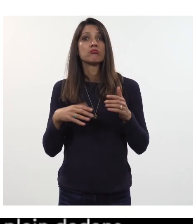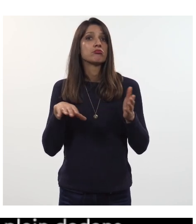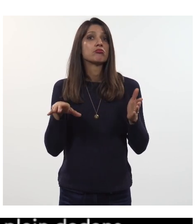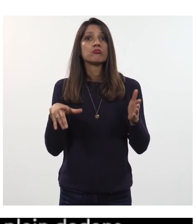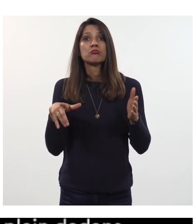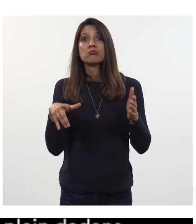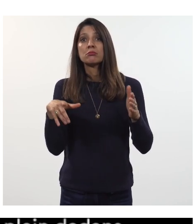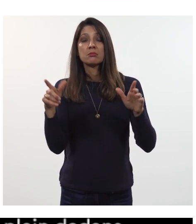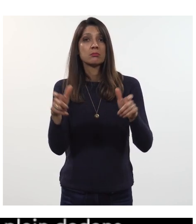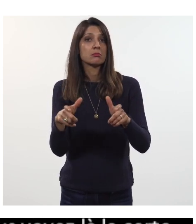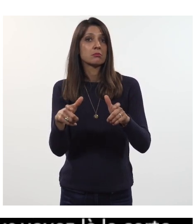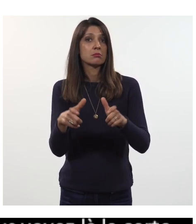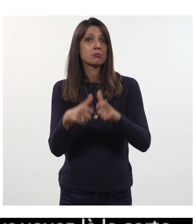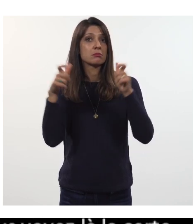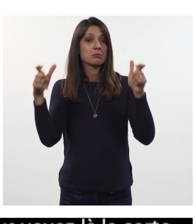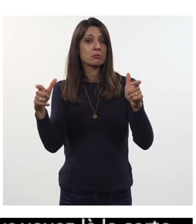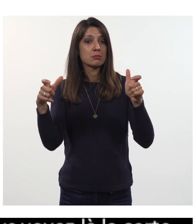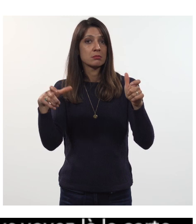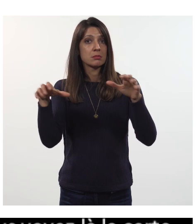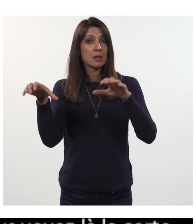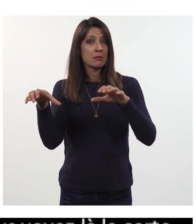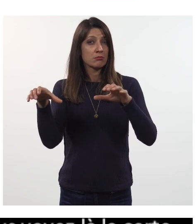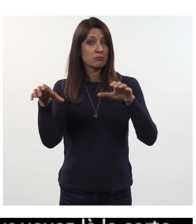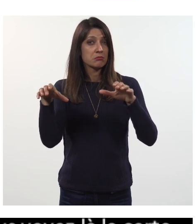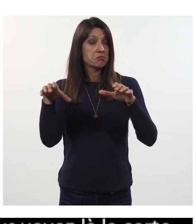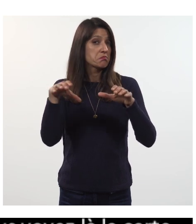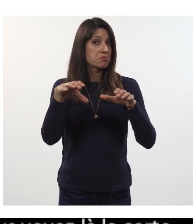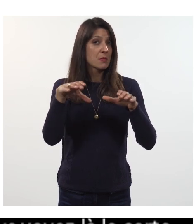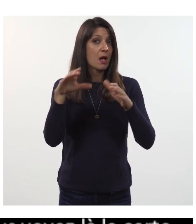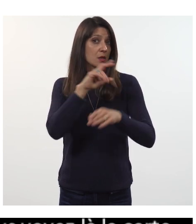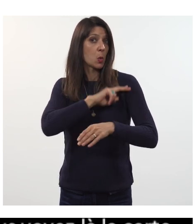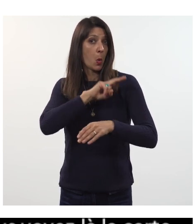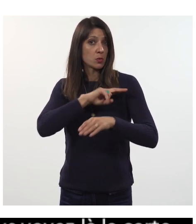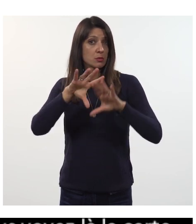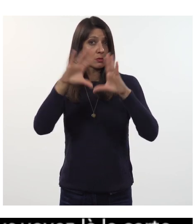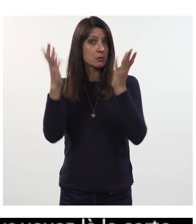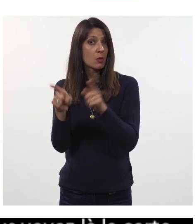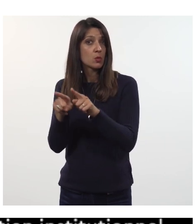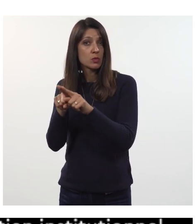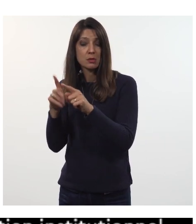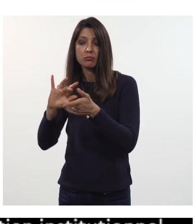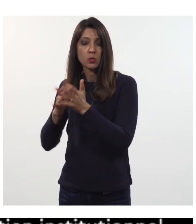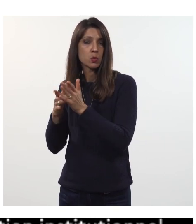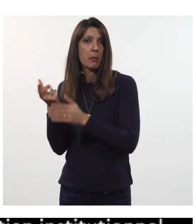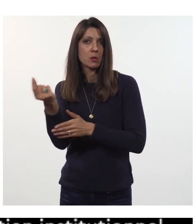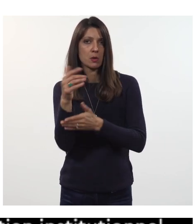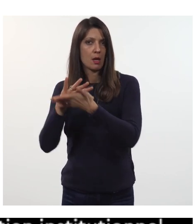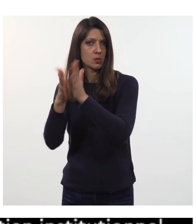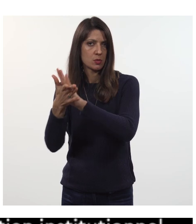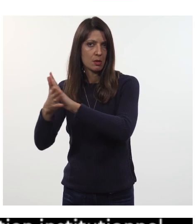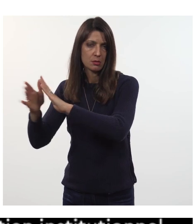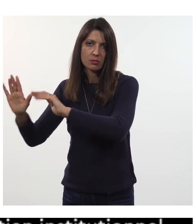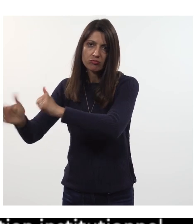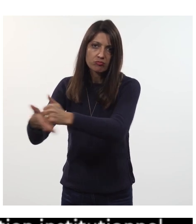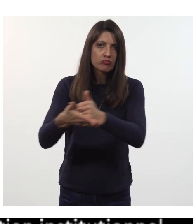d'assurance vieillesse et puis de l'autonomie. Et puis, bien sûr, avec tous les partenaires associatifs et